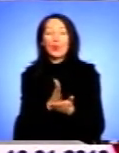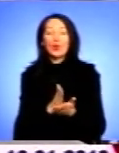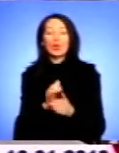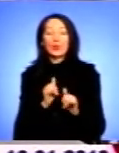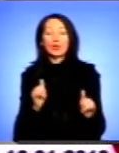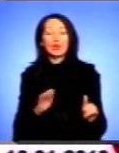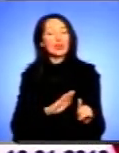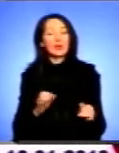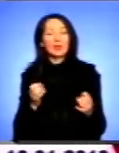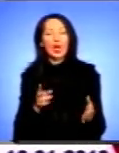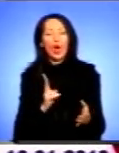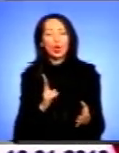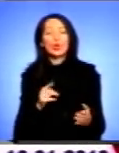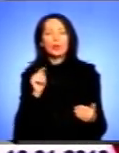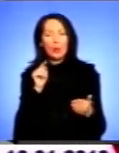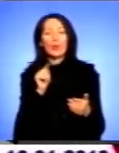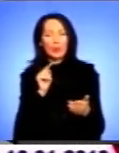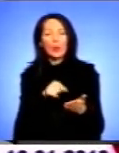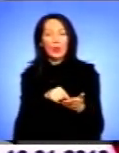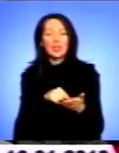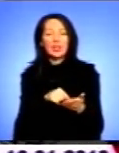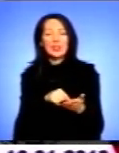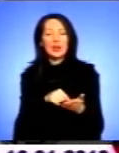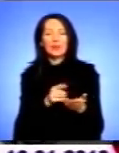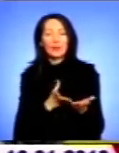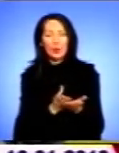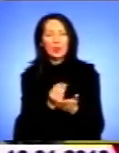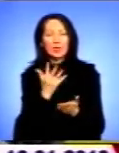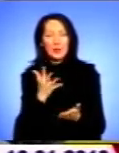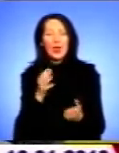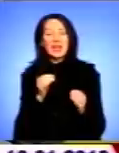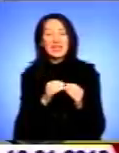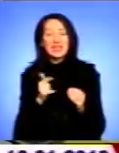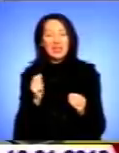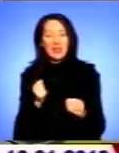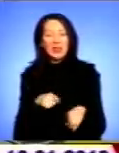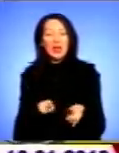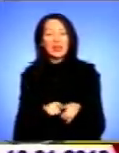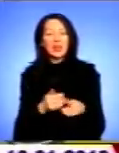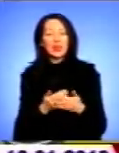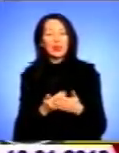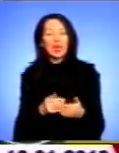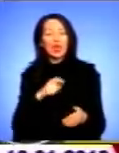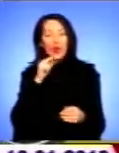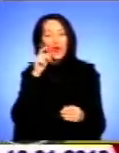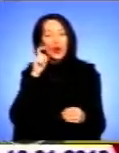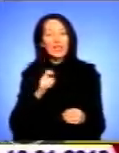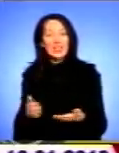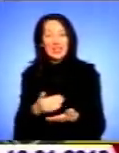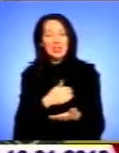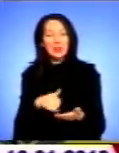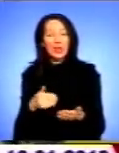неспроста. Хтось та й попадеться, проплатить 5-10 гривень, а таких, якщо в Україні назбирається,